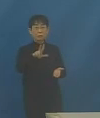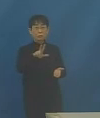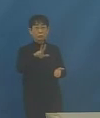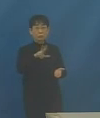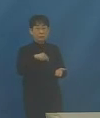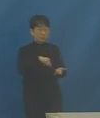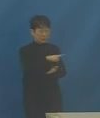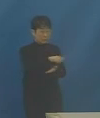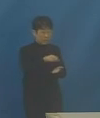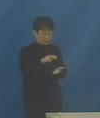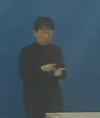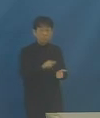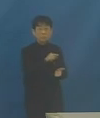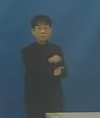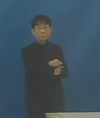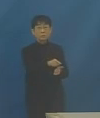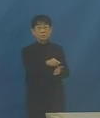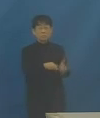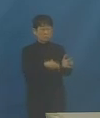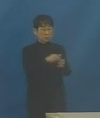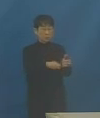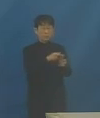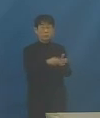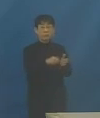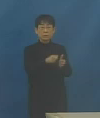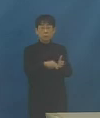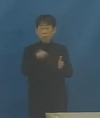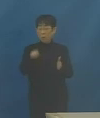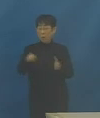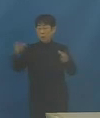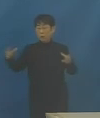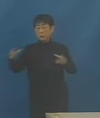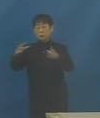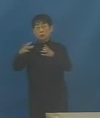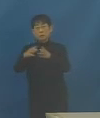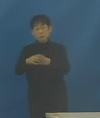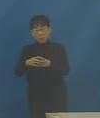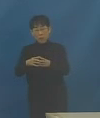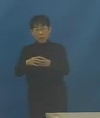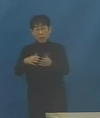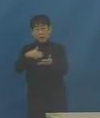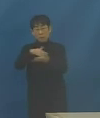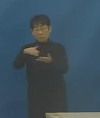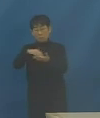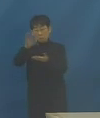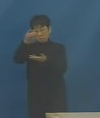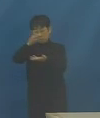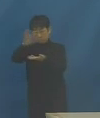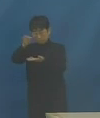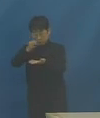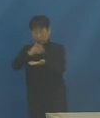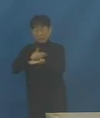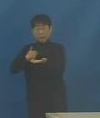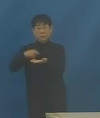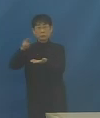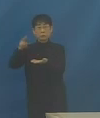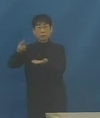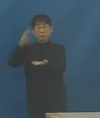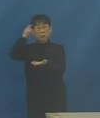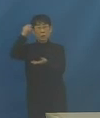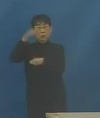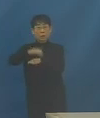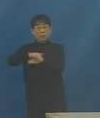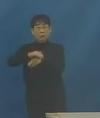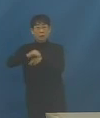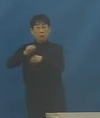しましてそれで採算を取らせるということが考え方だったんですでそれはいったいどこ行っちゃったのという